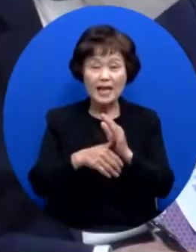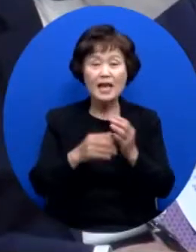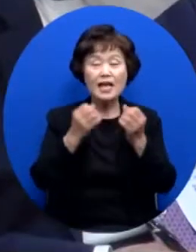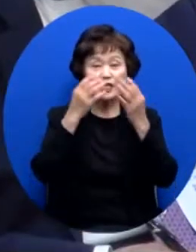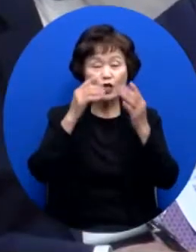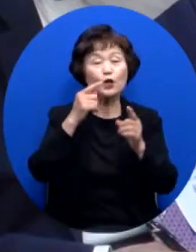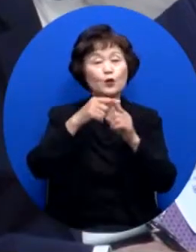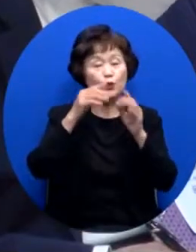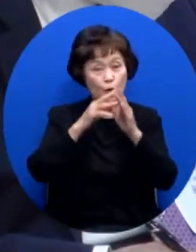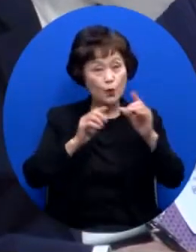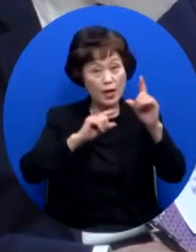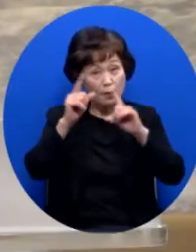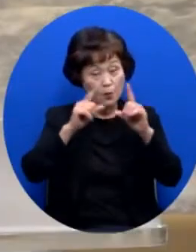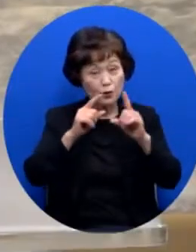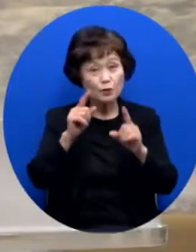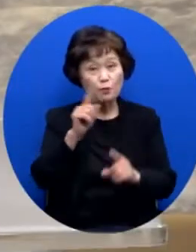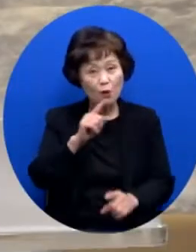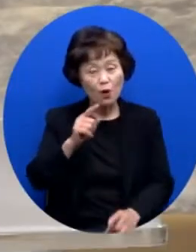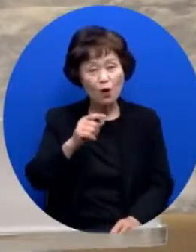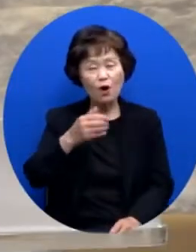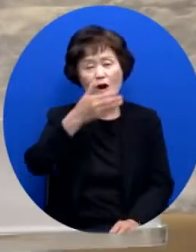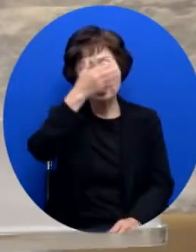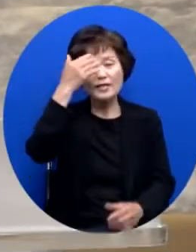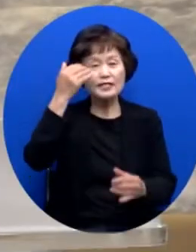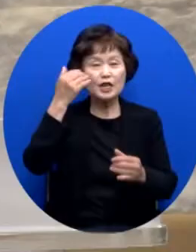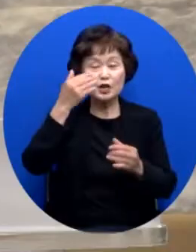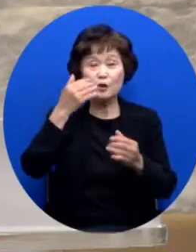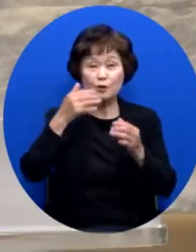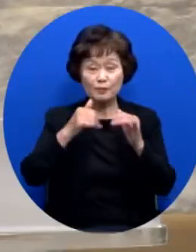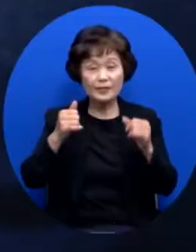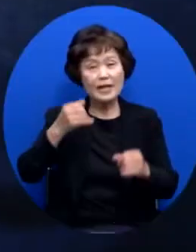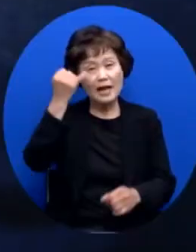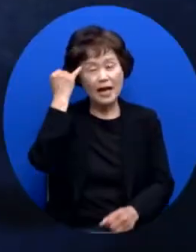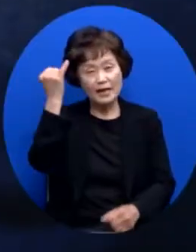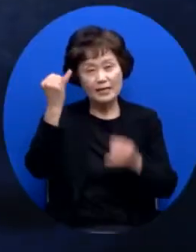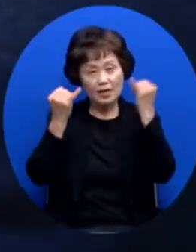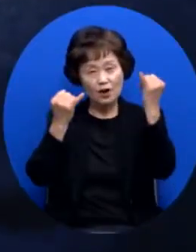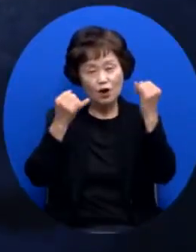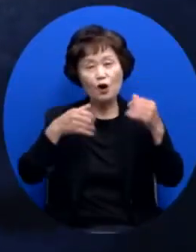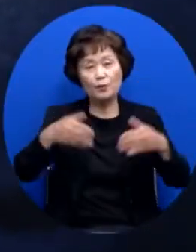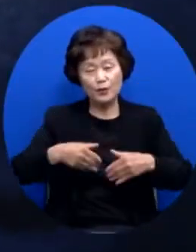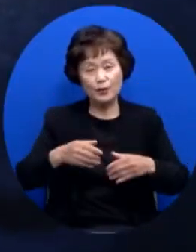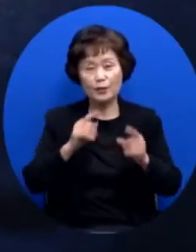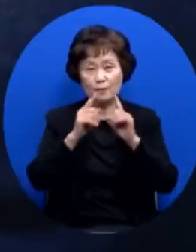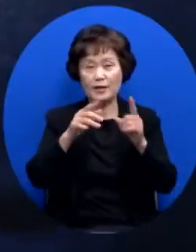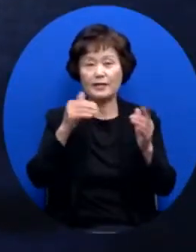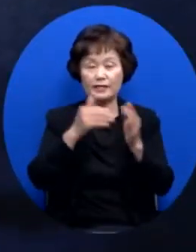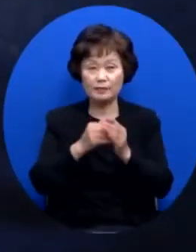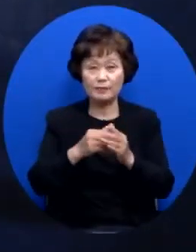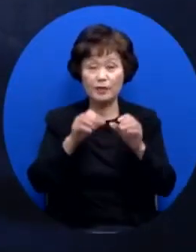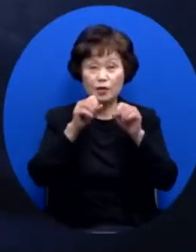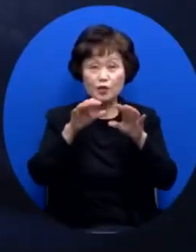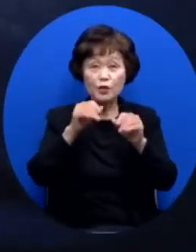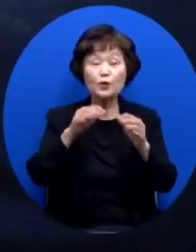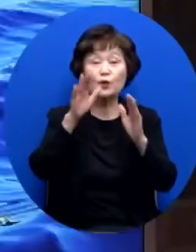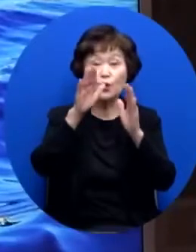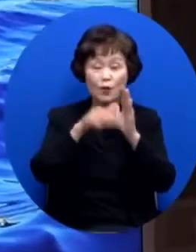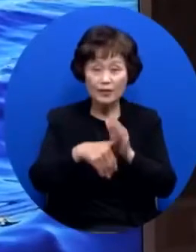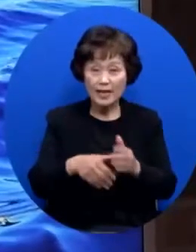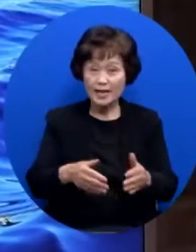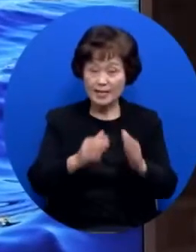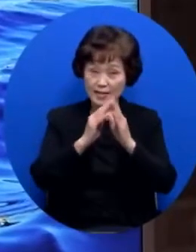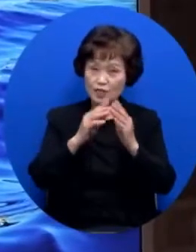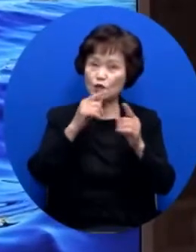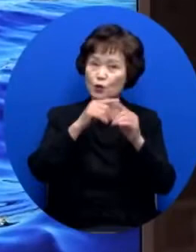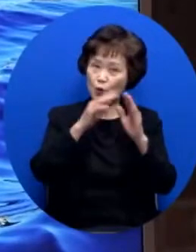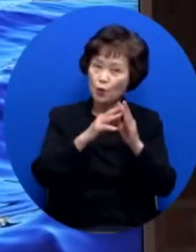젊은 아이디어가 필요하다며 공모전의 의의를 밝혔습니다. 이번 공모전에는 선교연교회 개척 사례 부문에